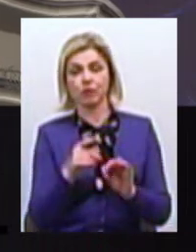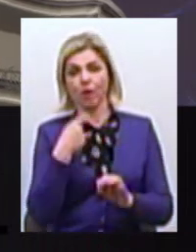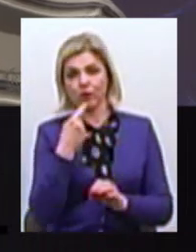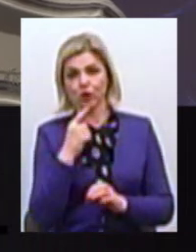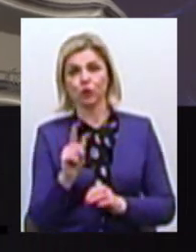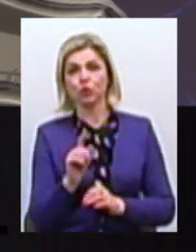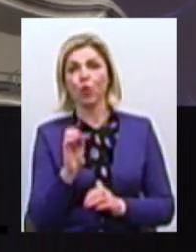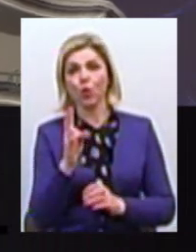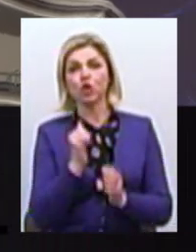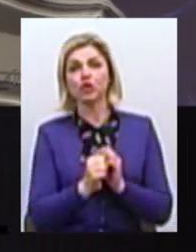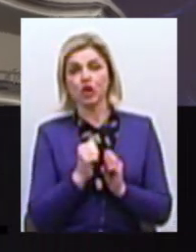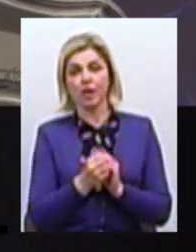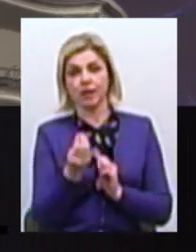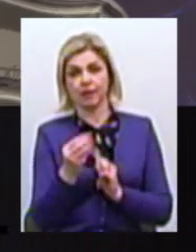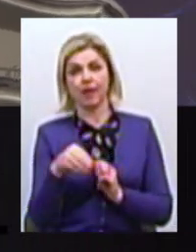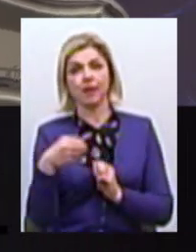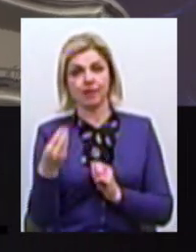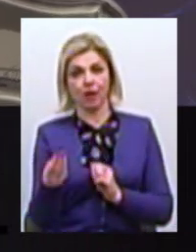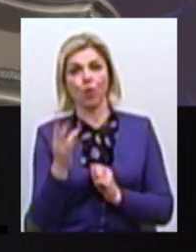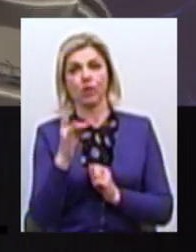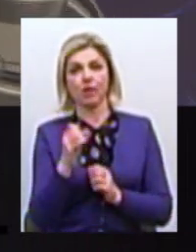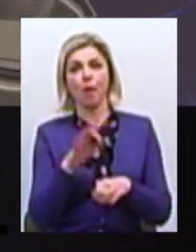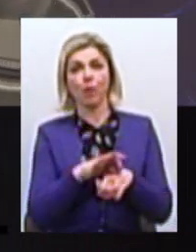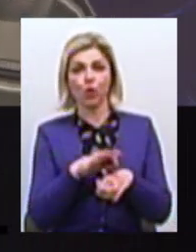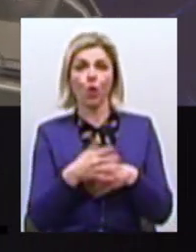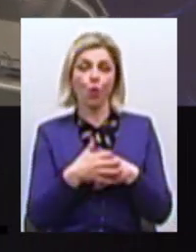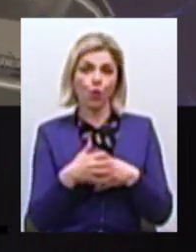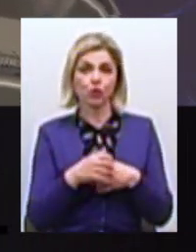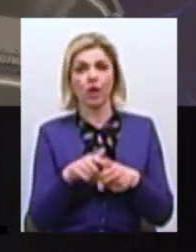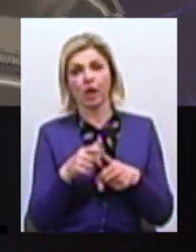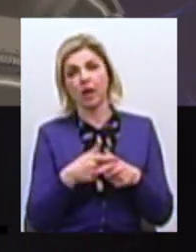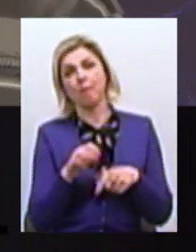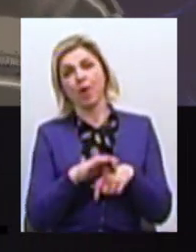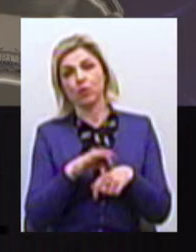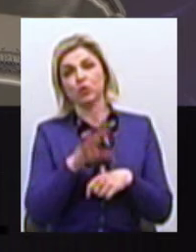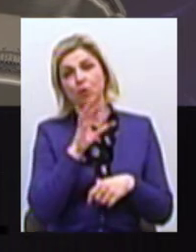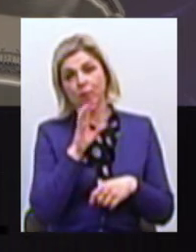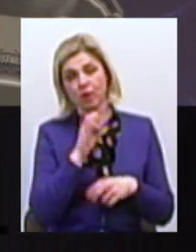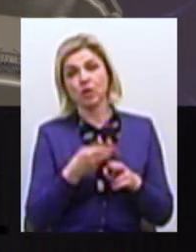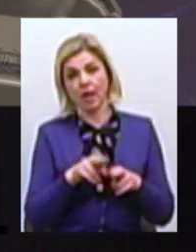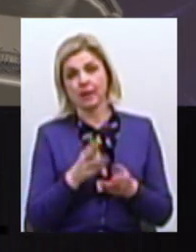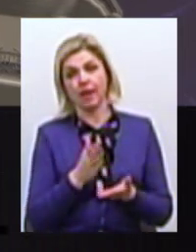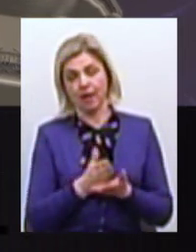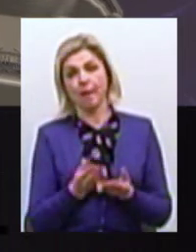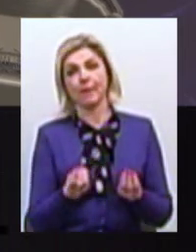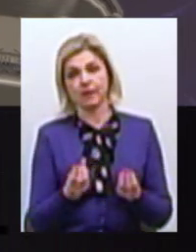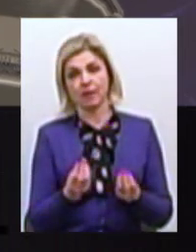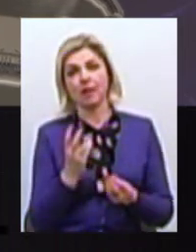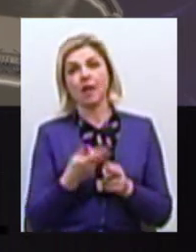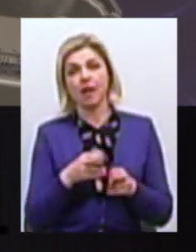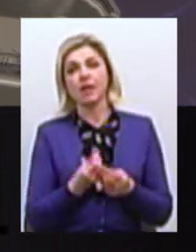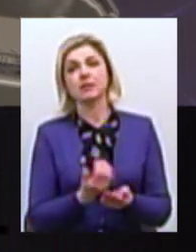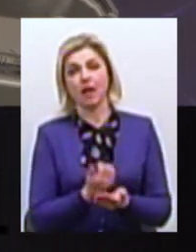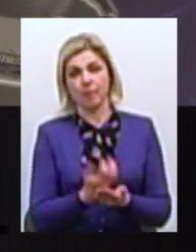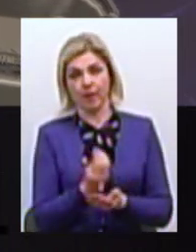что он частенько дает деньги на больную кошечку там, или на больную собачку, это и есть бизнес. На этом зарабатываются